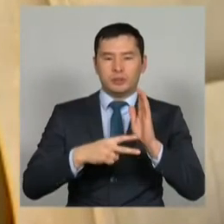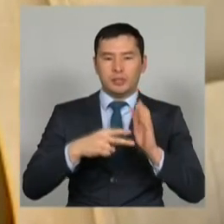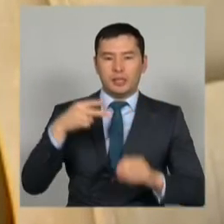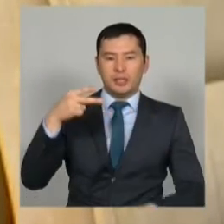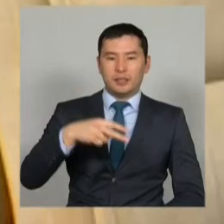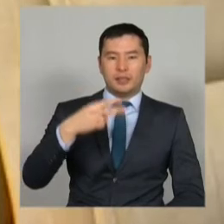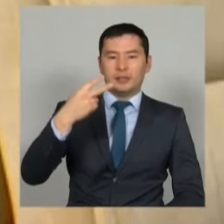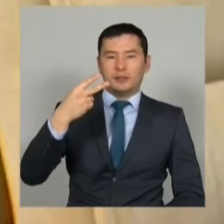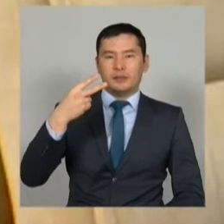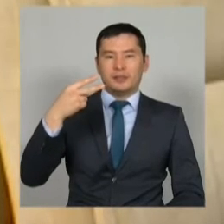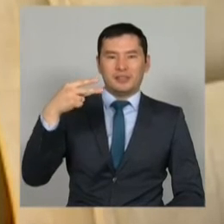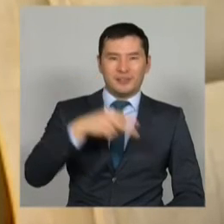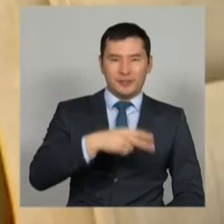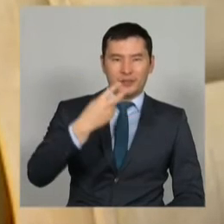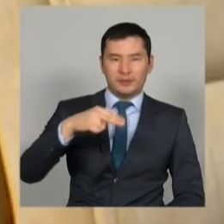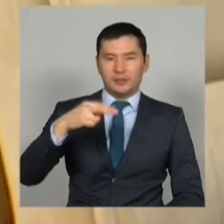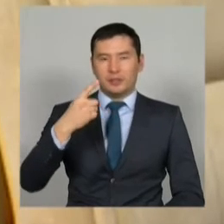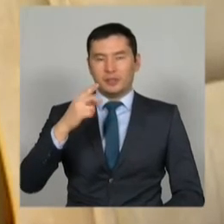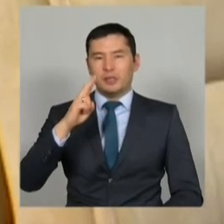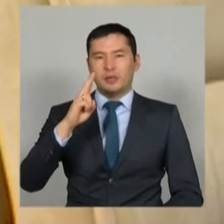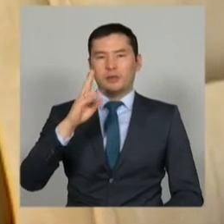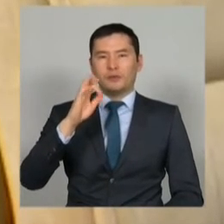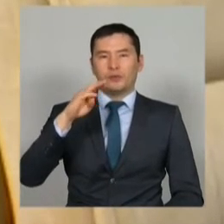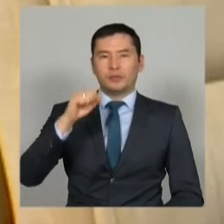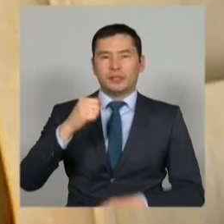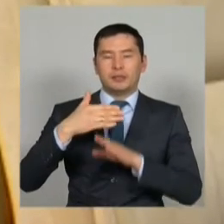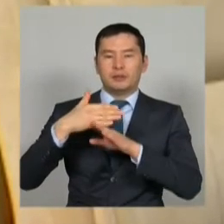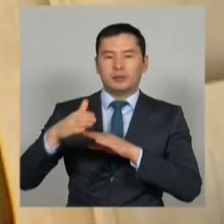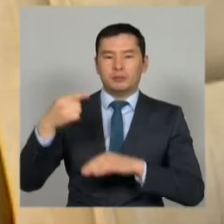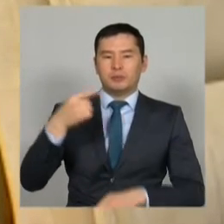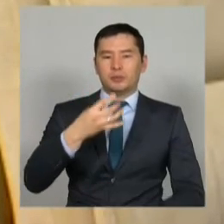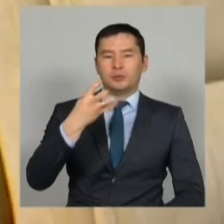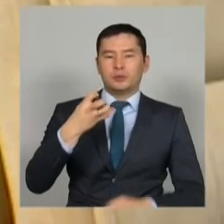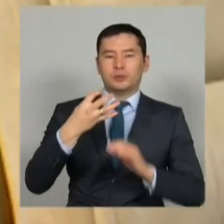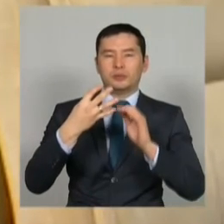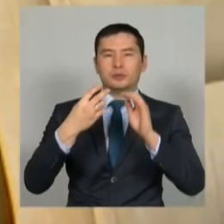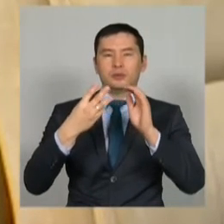2021 жылға бөлінген квота саны 1426. Өсім жоққа жоқ.